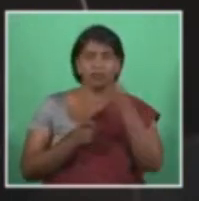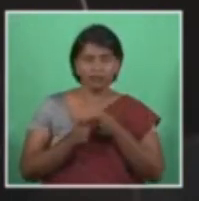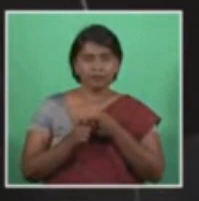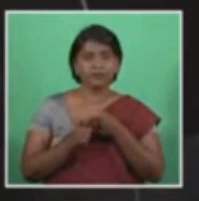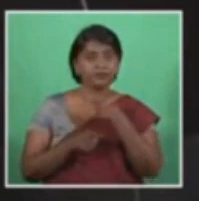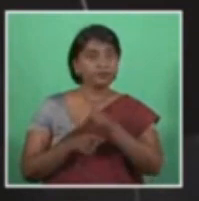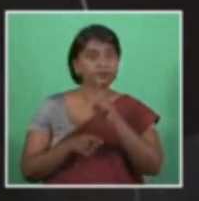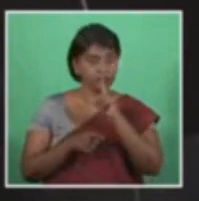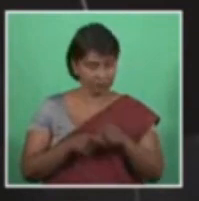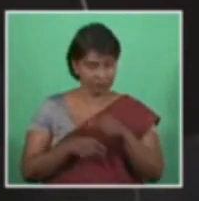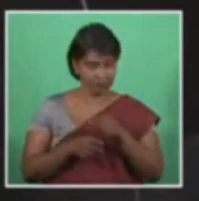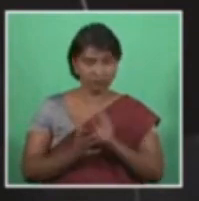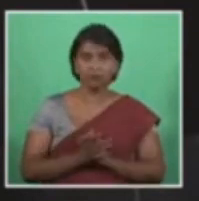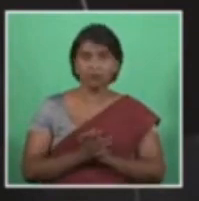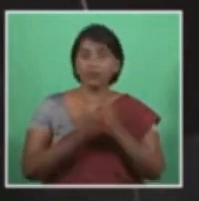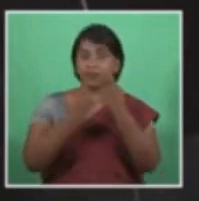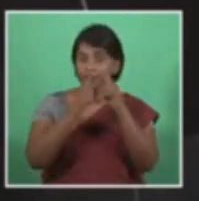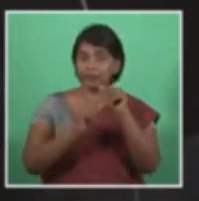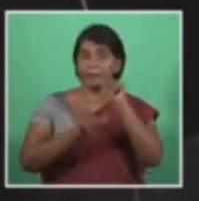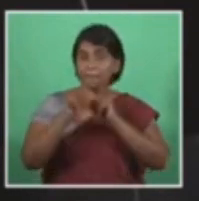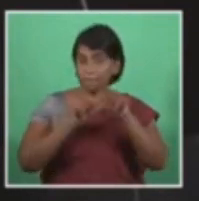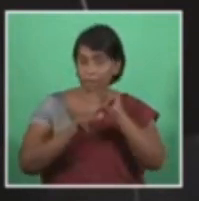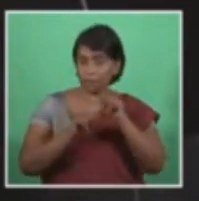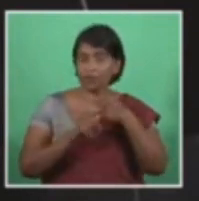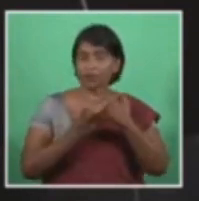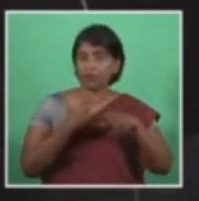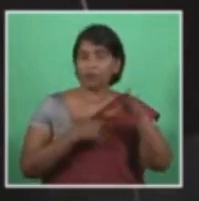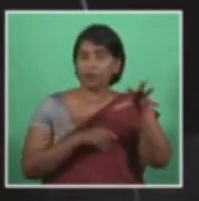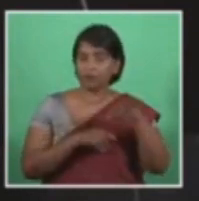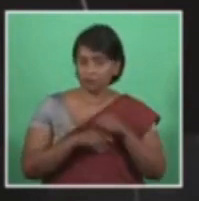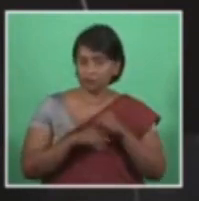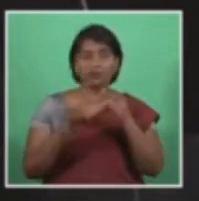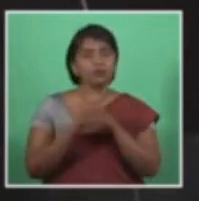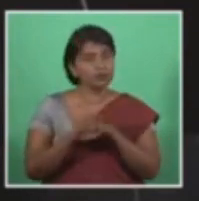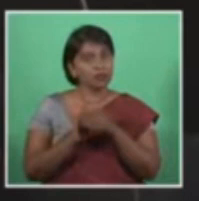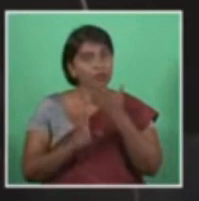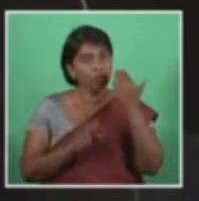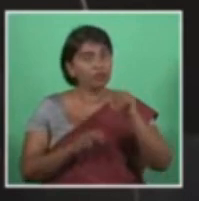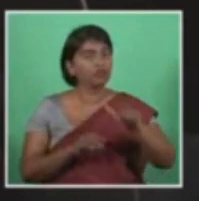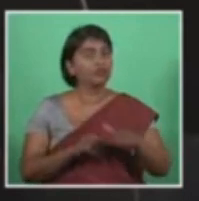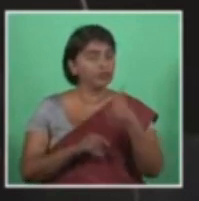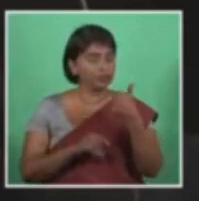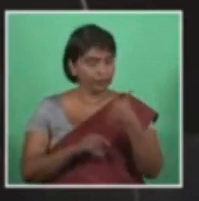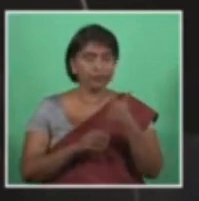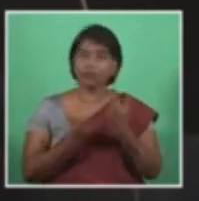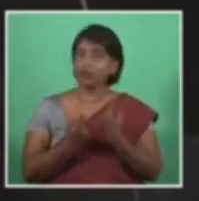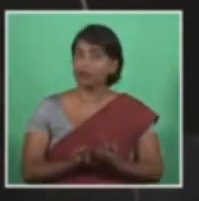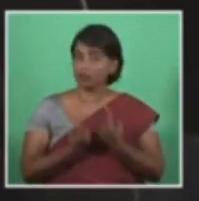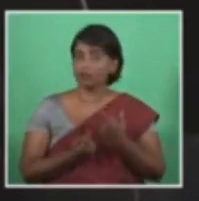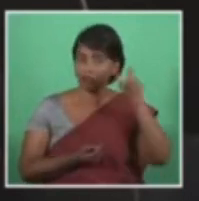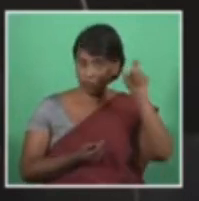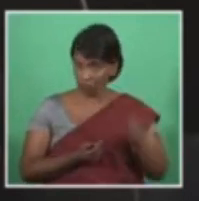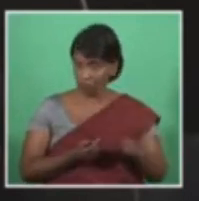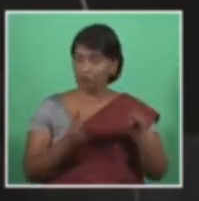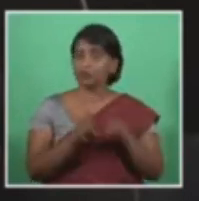මොකද මේකේ තියෙනවා විවිධ ප්‍රතිකාල ක්‍රම යොදා ගැනීම අතුලත් විය හැකි පුනරුත්ථාපන අවශ්‍ය තැනැත්තෙකු